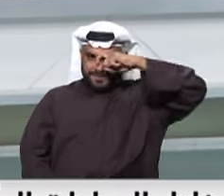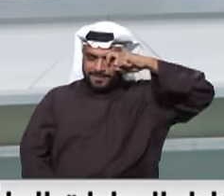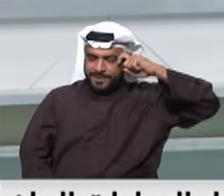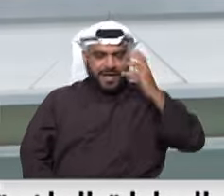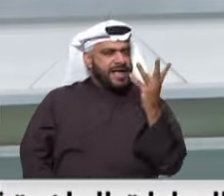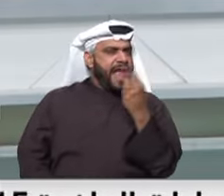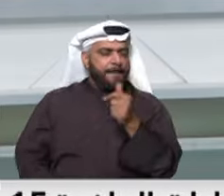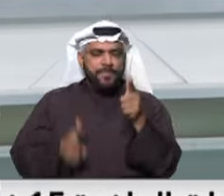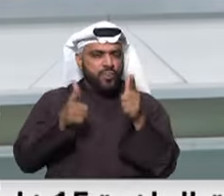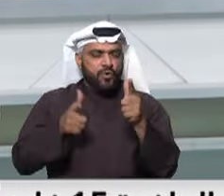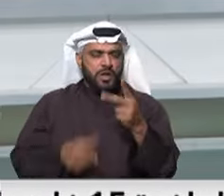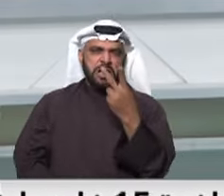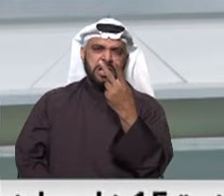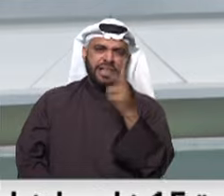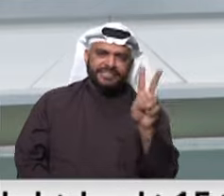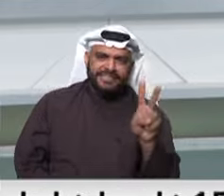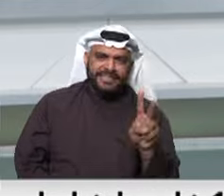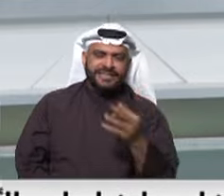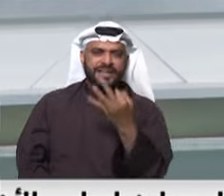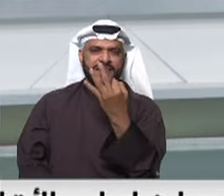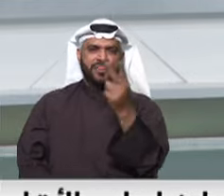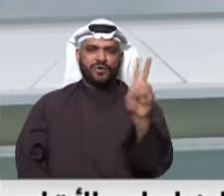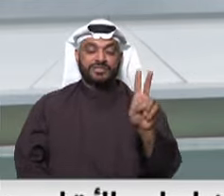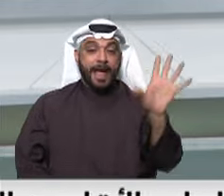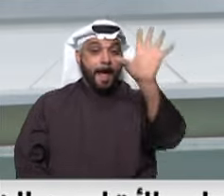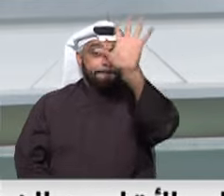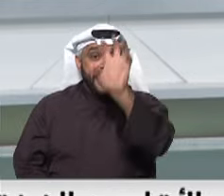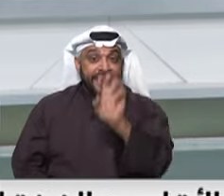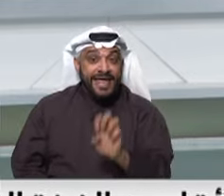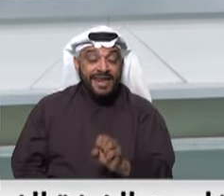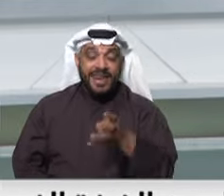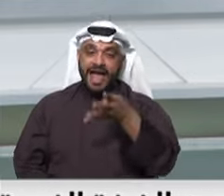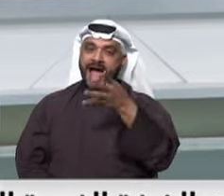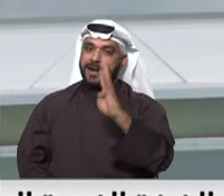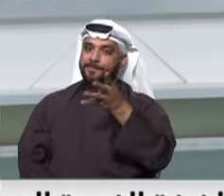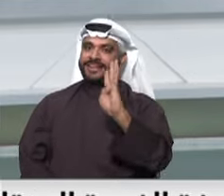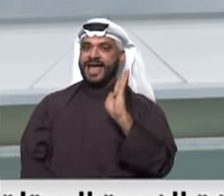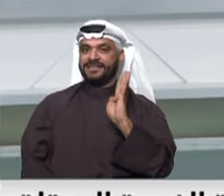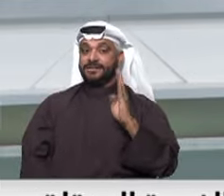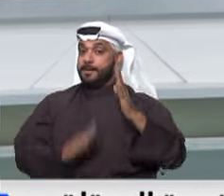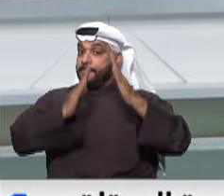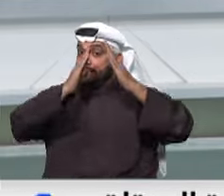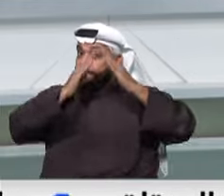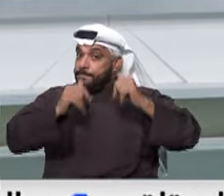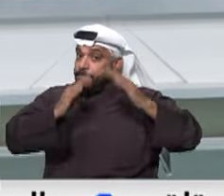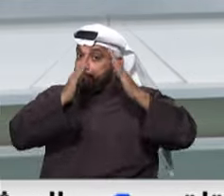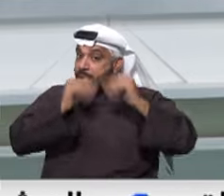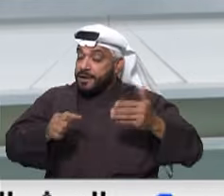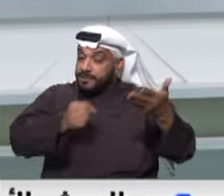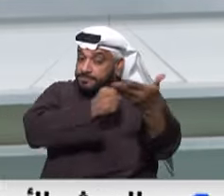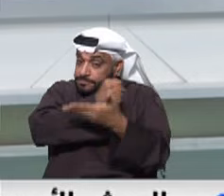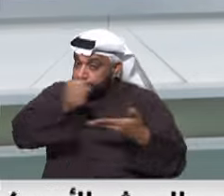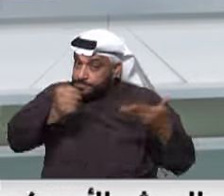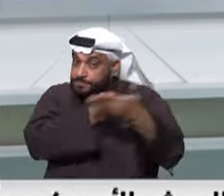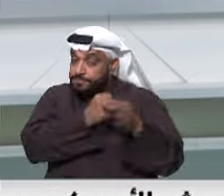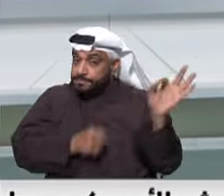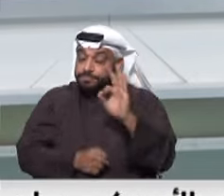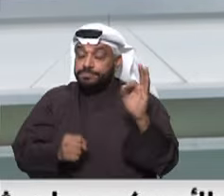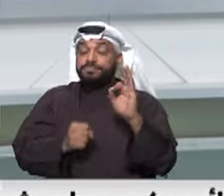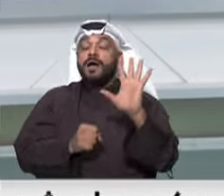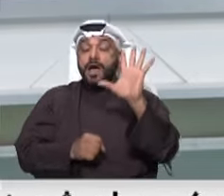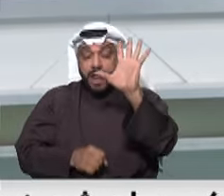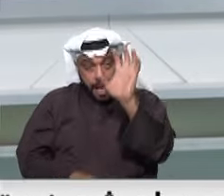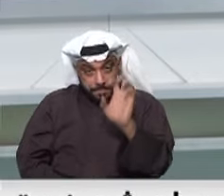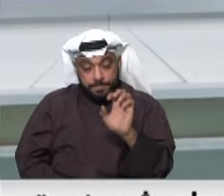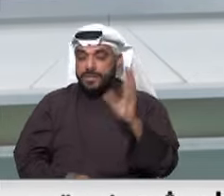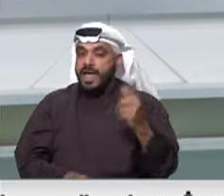إلى 23 درجة مئوية، الصغرى 14 درجة مئوية، ولكن بعض المناطق الشمالية والغربية قد تقل درجات الحرارة الصغرى إلى